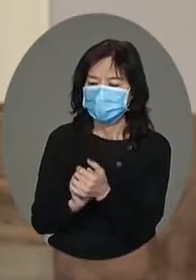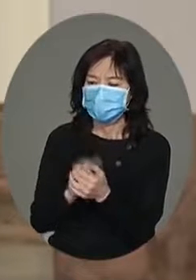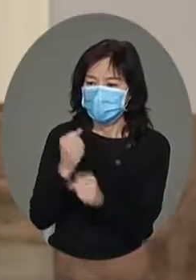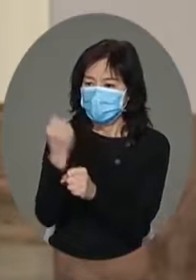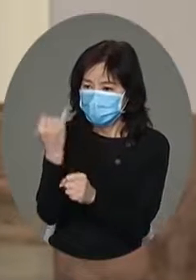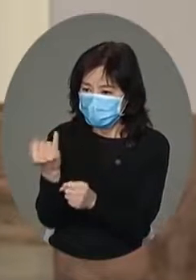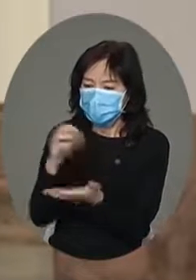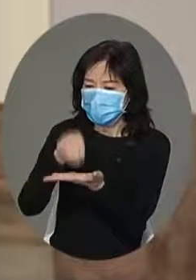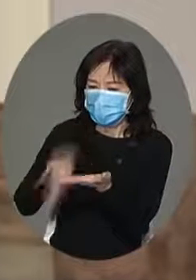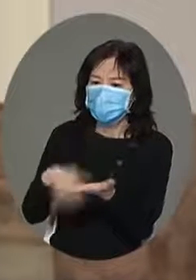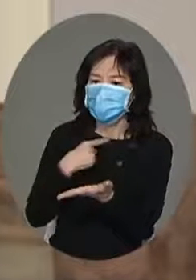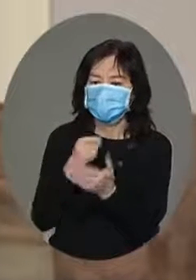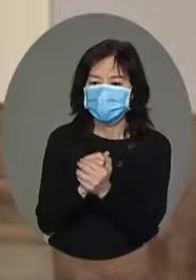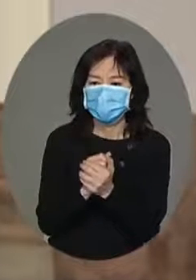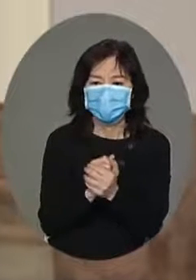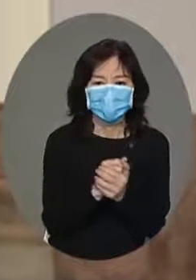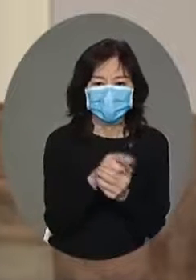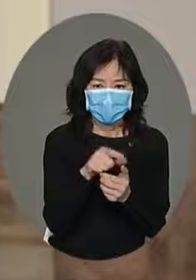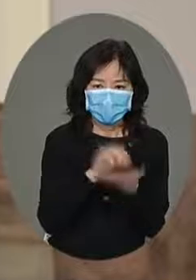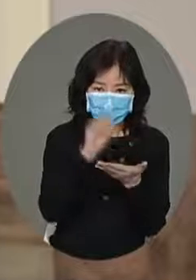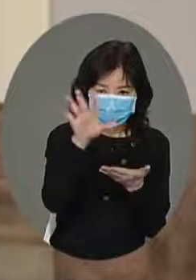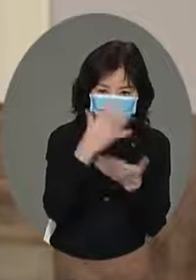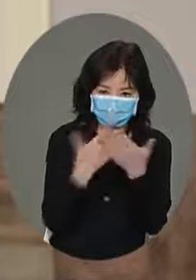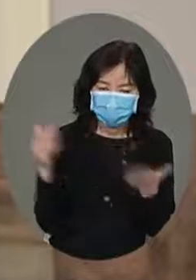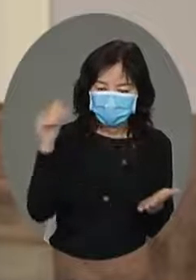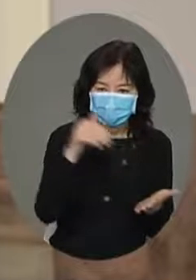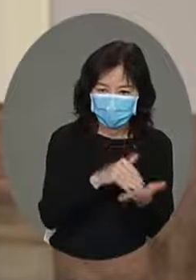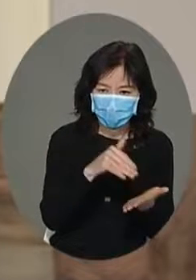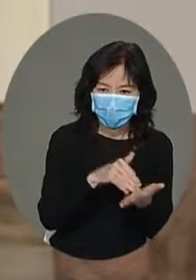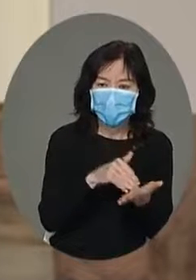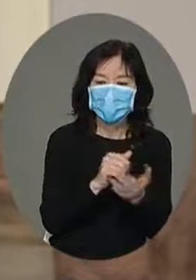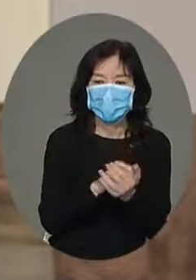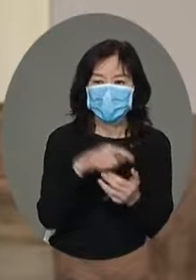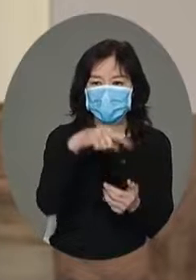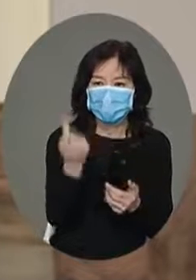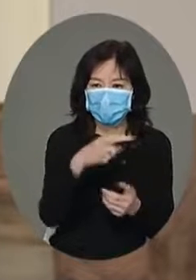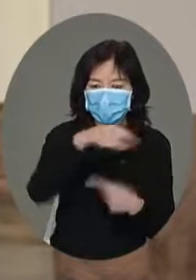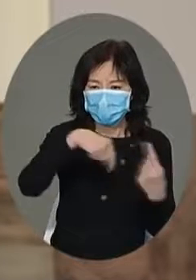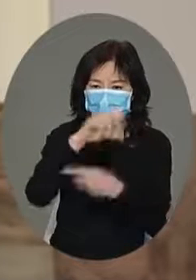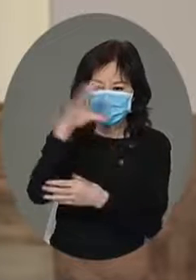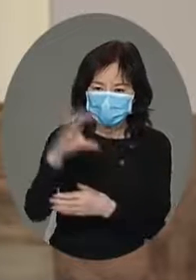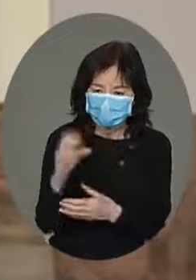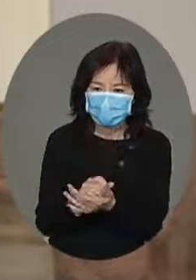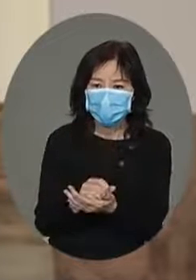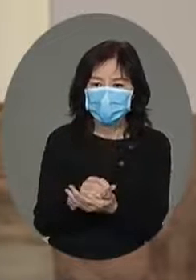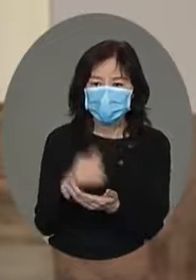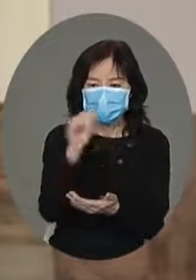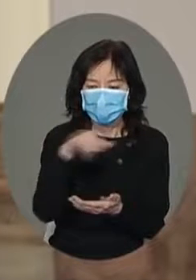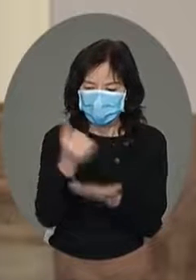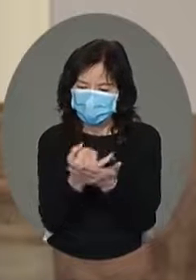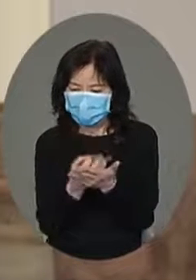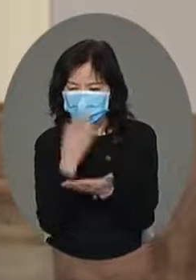定。赵立坚的贴文至今已经有超过10,000次转发，6,000多个评论留